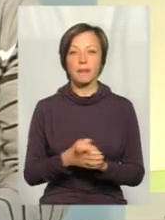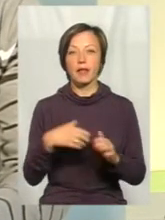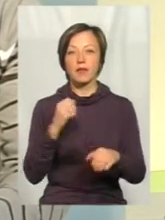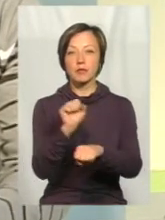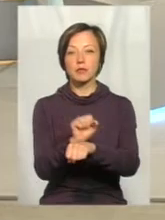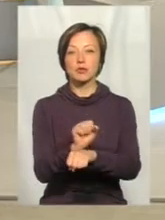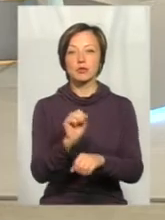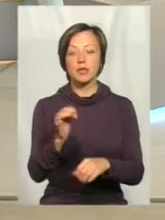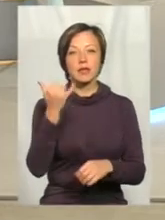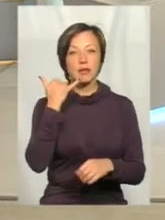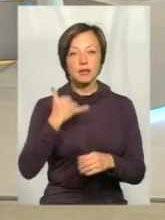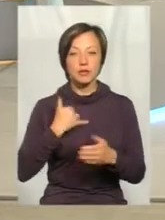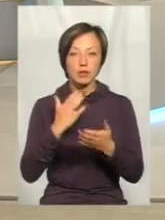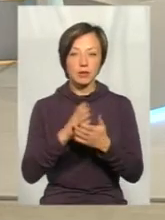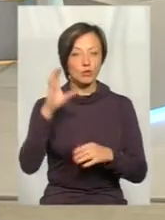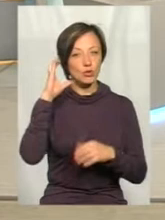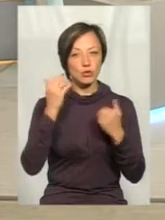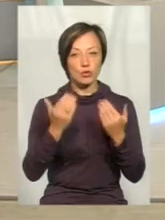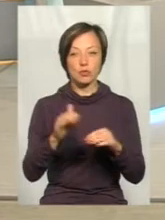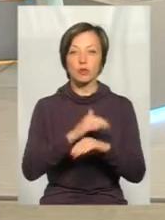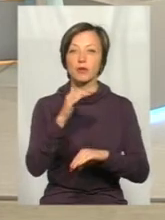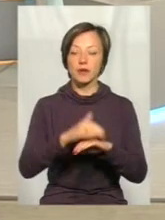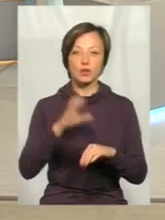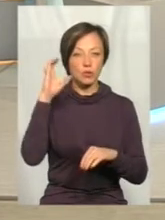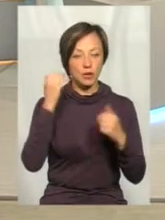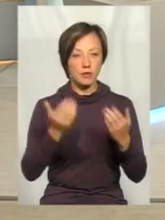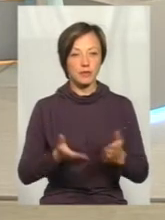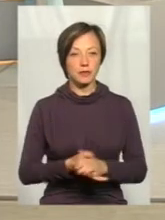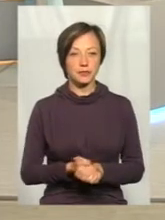призупиню, тому що маємо телефонний дзвінок, послухаємо. Добрий вечір, слухаємо вас.